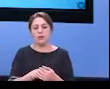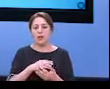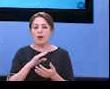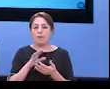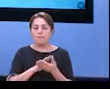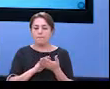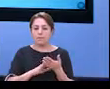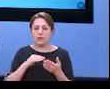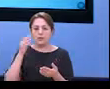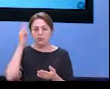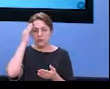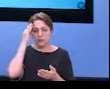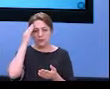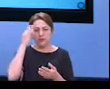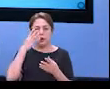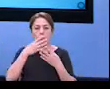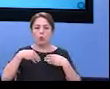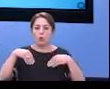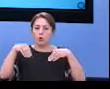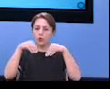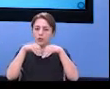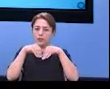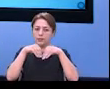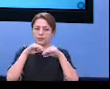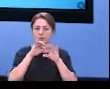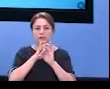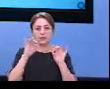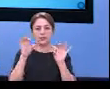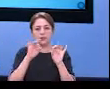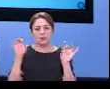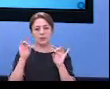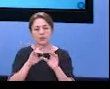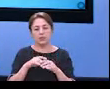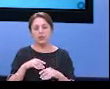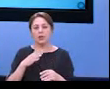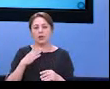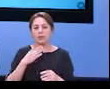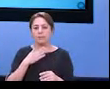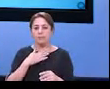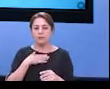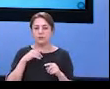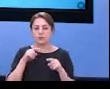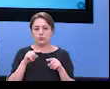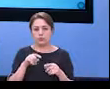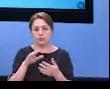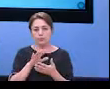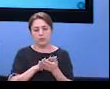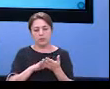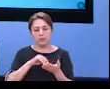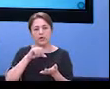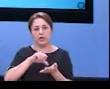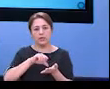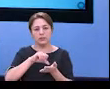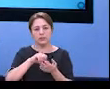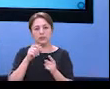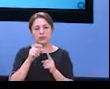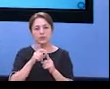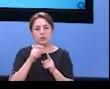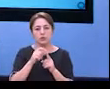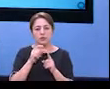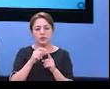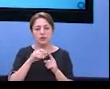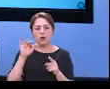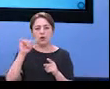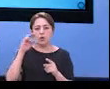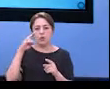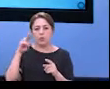Matn mazmunini oila a'zolaringizga gapirib bering. Biz esa ushbu matnda qatnashgan